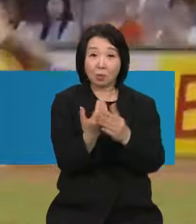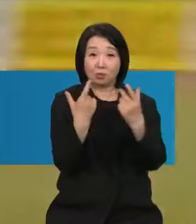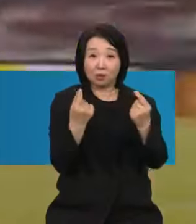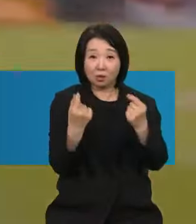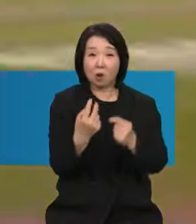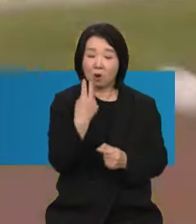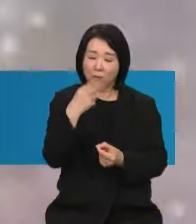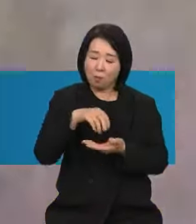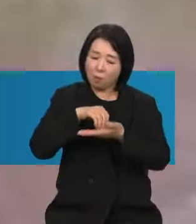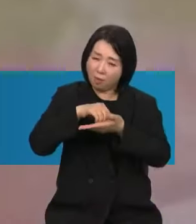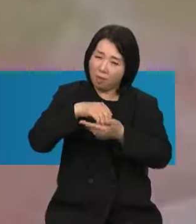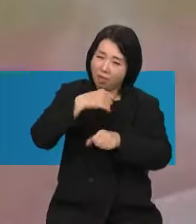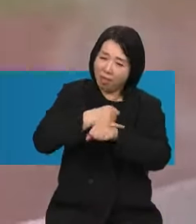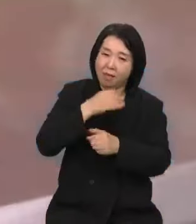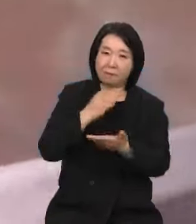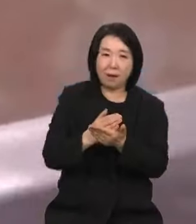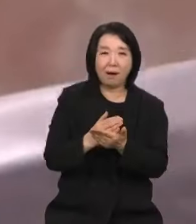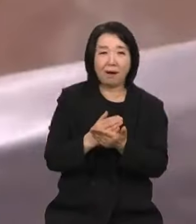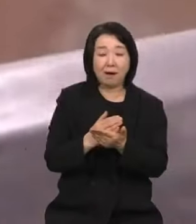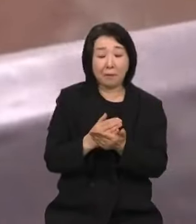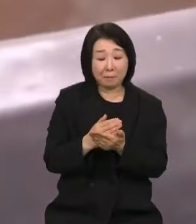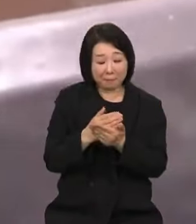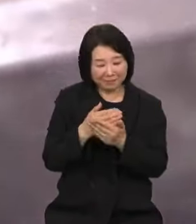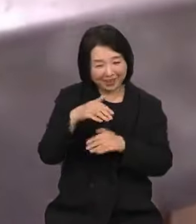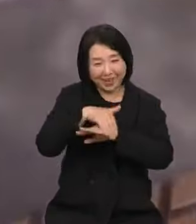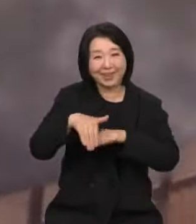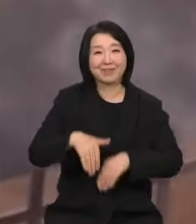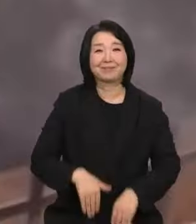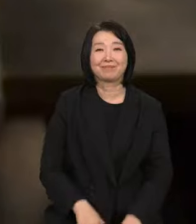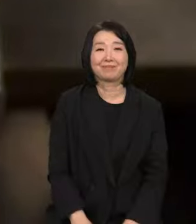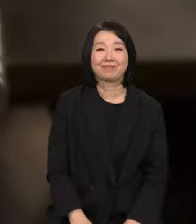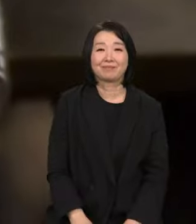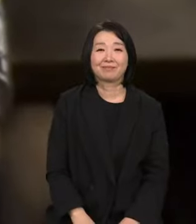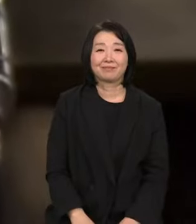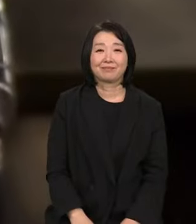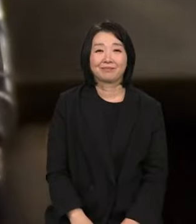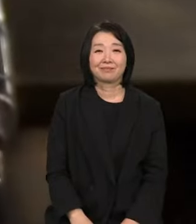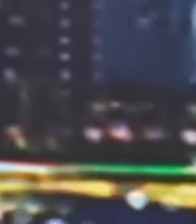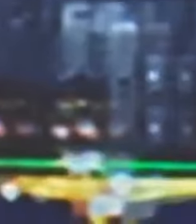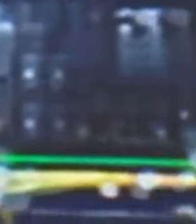사고들처럼 보험 처리를 할지 우선 들여다본다고 합니다.